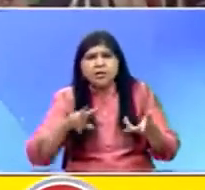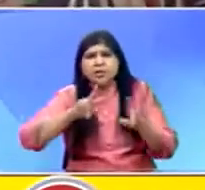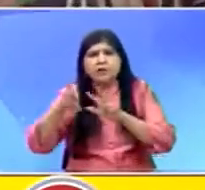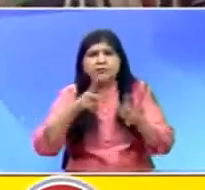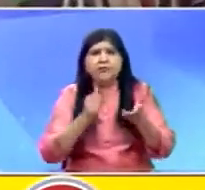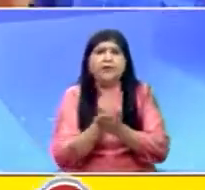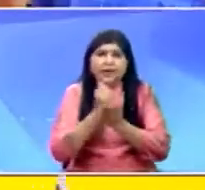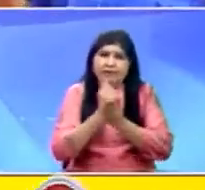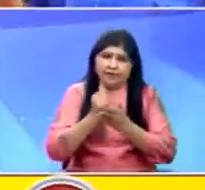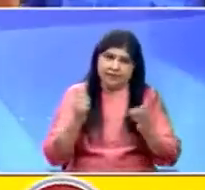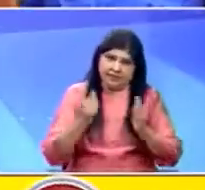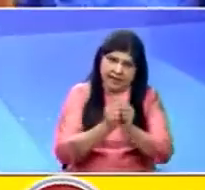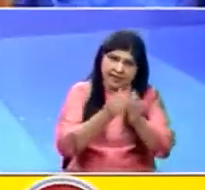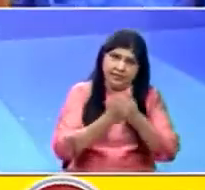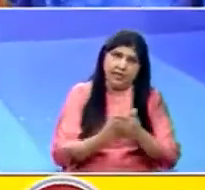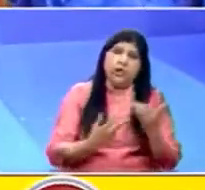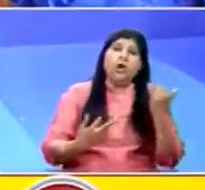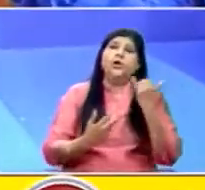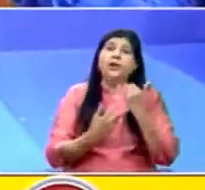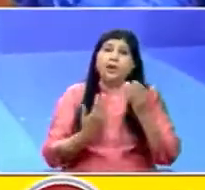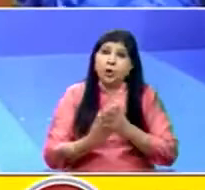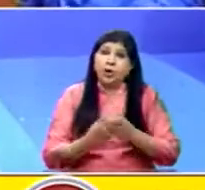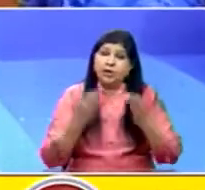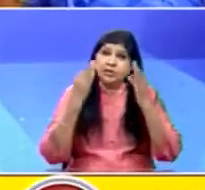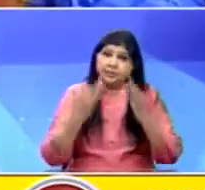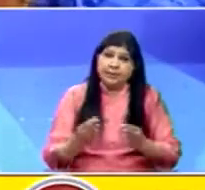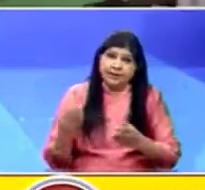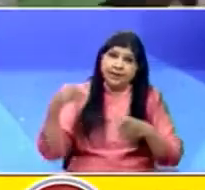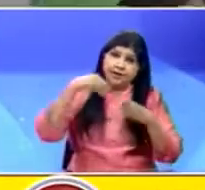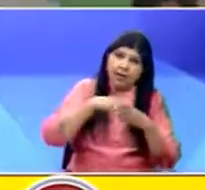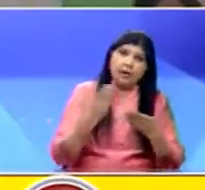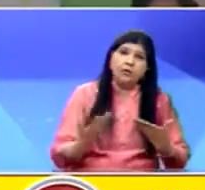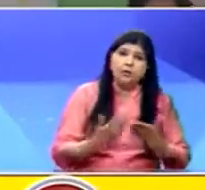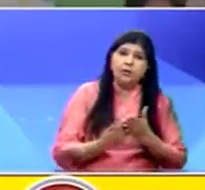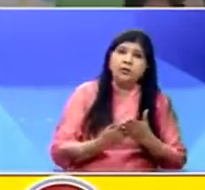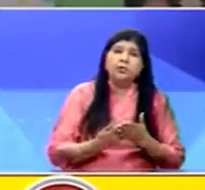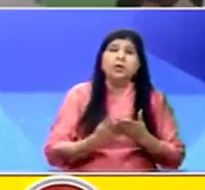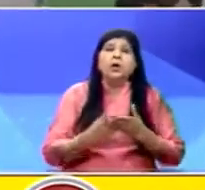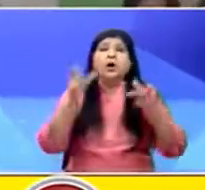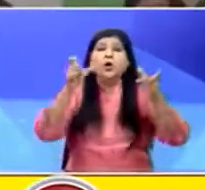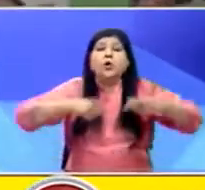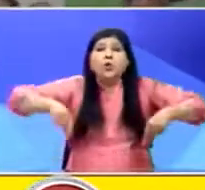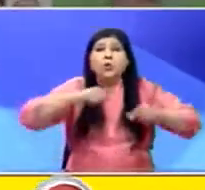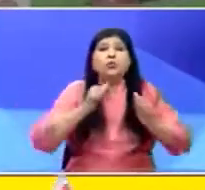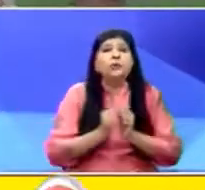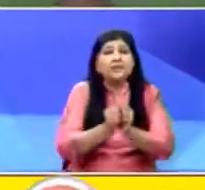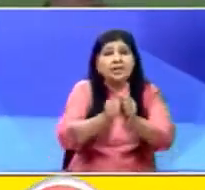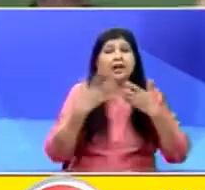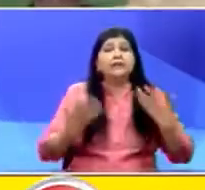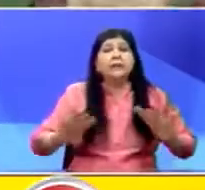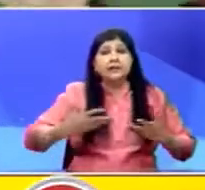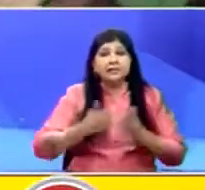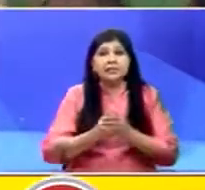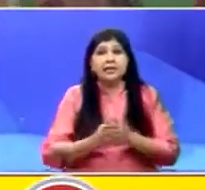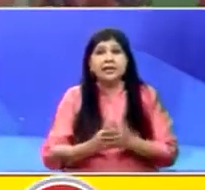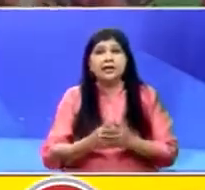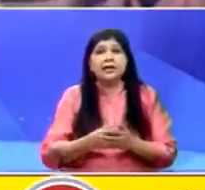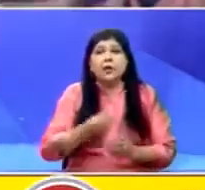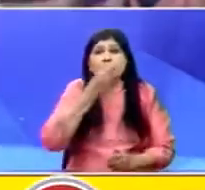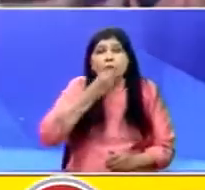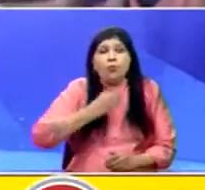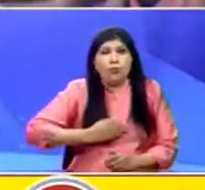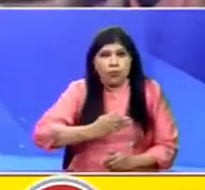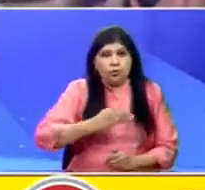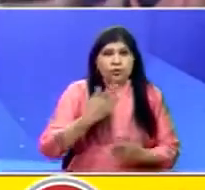जा रहे हैं। टेक्नोलॉजी का बेहतर इस्तेमाल और जन भागीदारी भी पोषण अभियान का